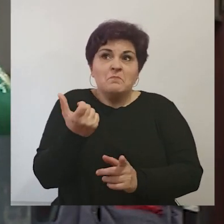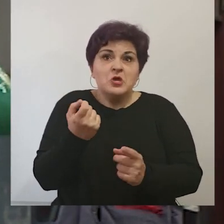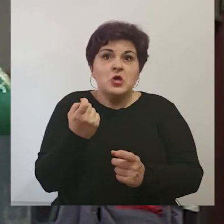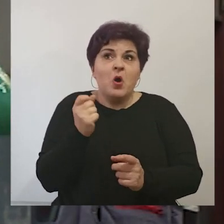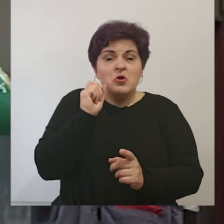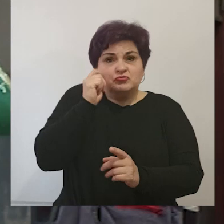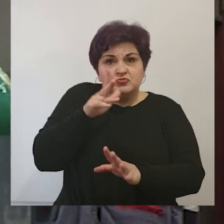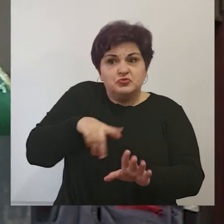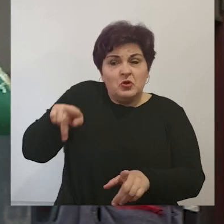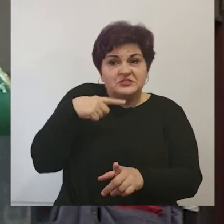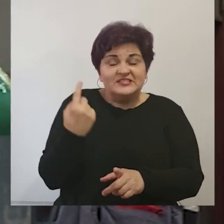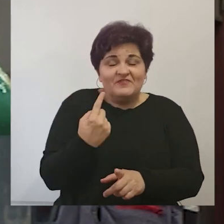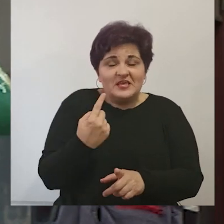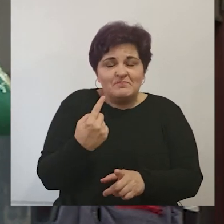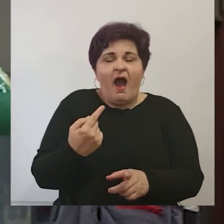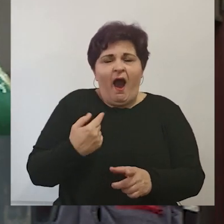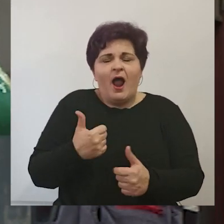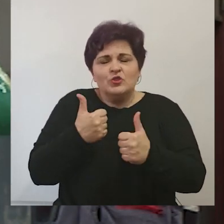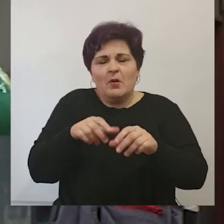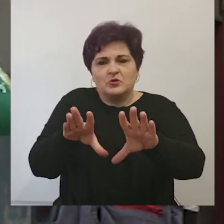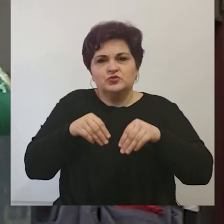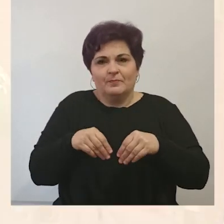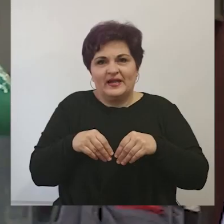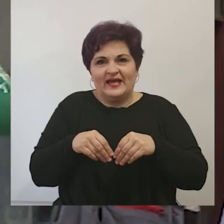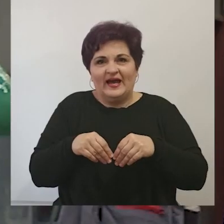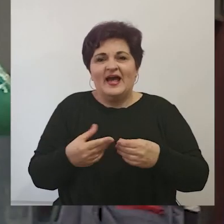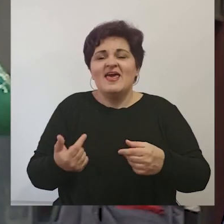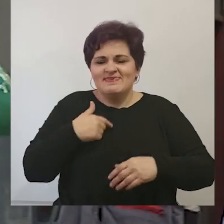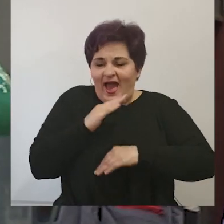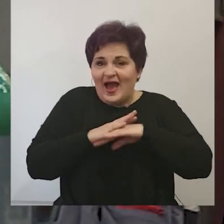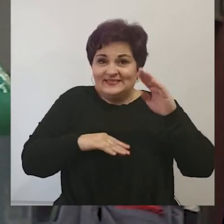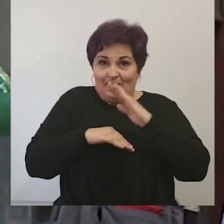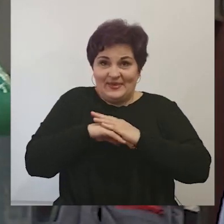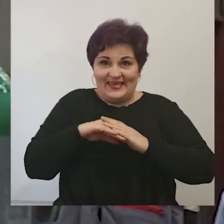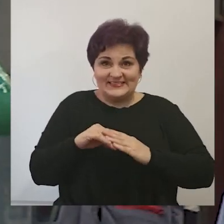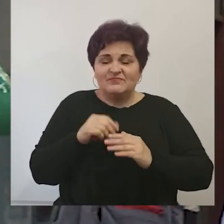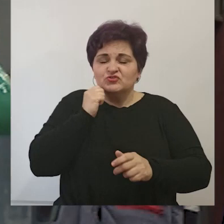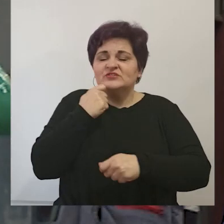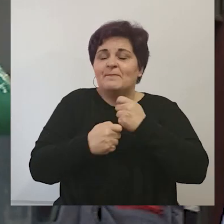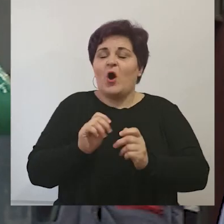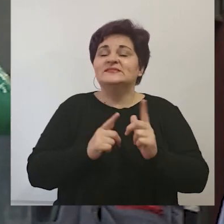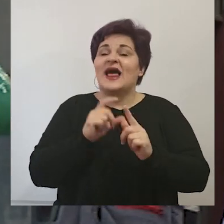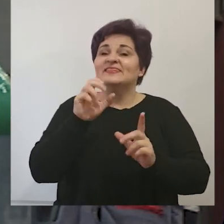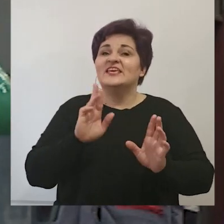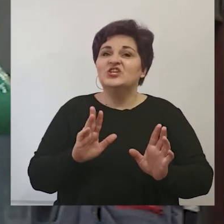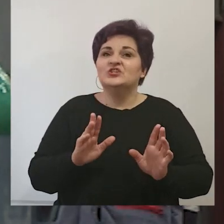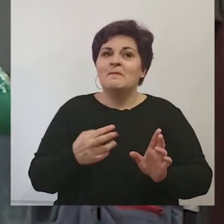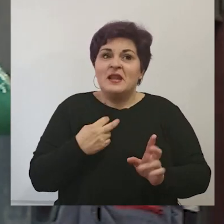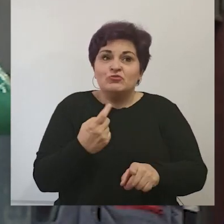bilo čudno svima, ali jako dobro prihvaćeno. Ja sam strašno zadovoljna što se ovog posla tiče zato što mi